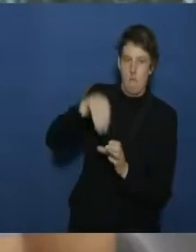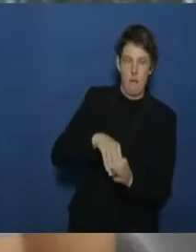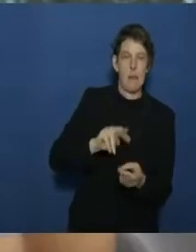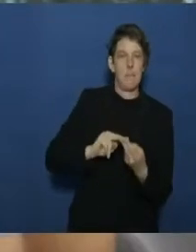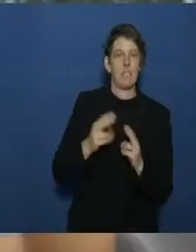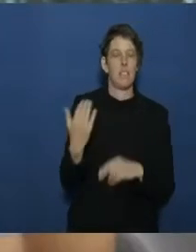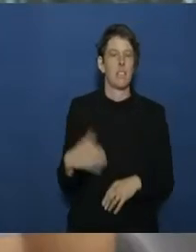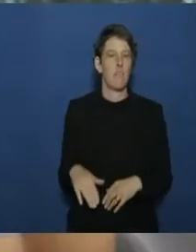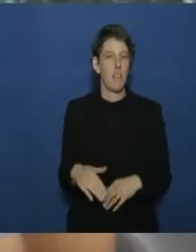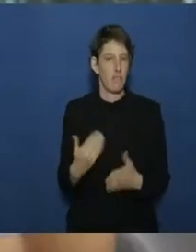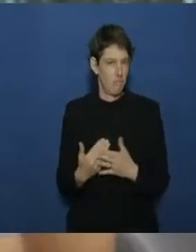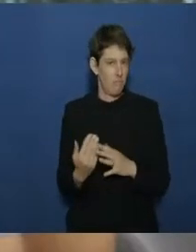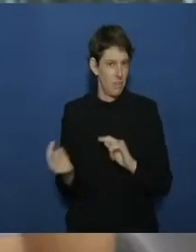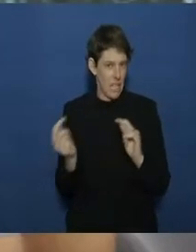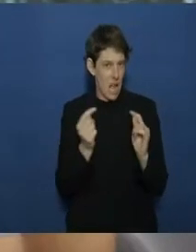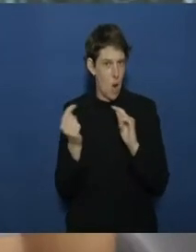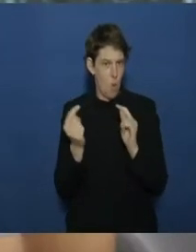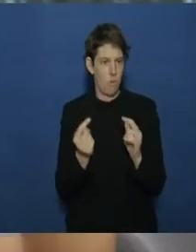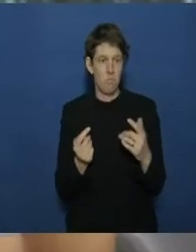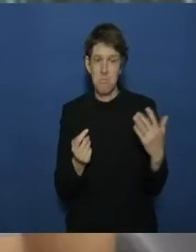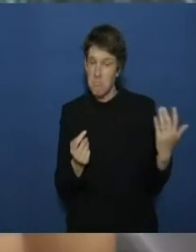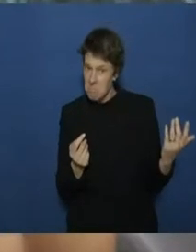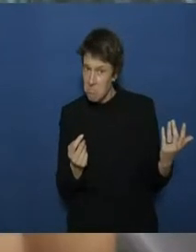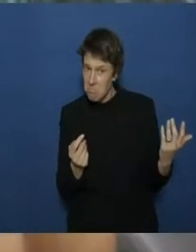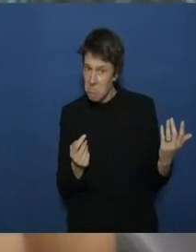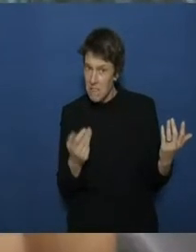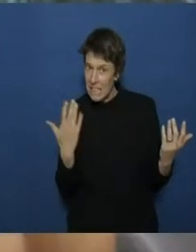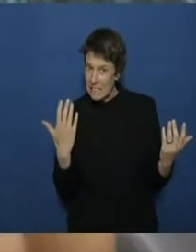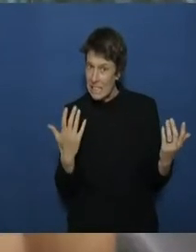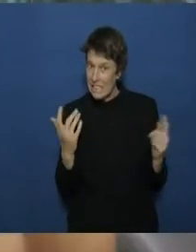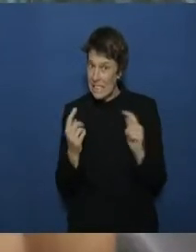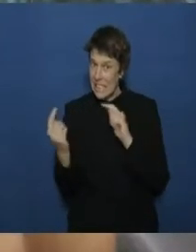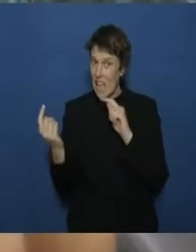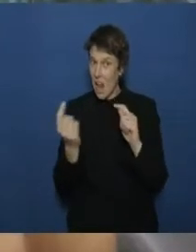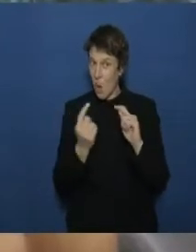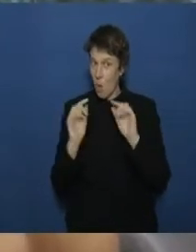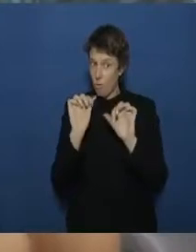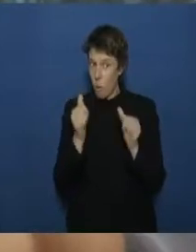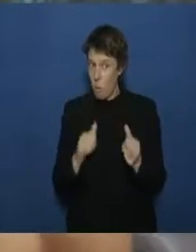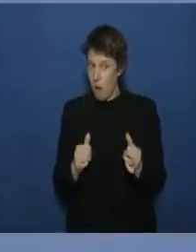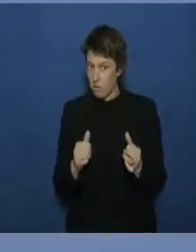Kanzlerin eine Zukunft für diesen Dialogformat?